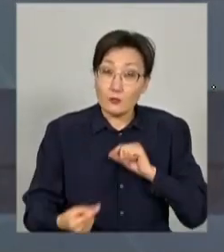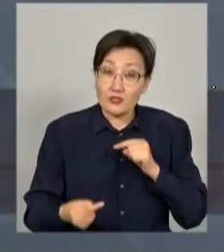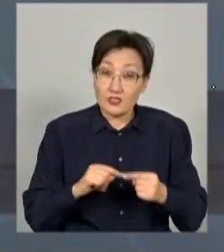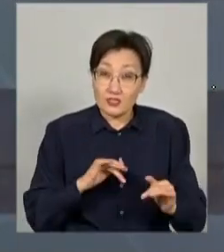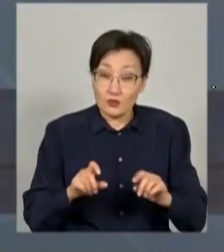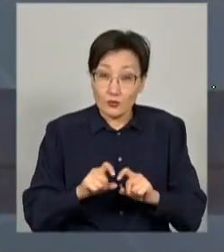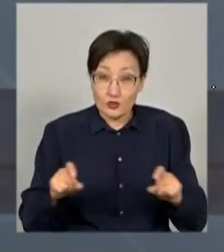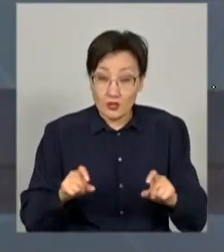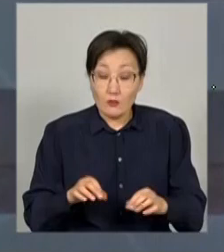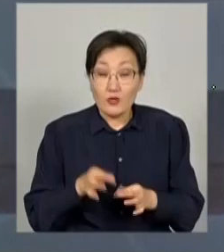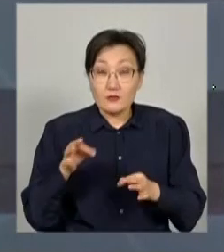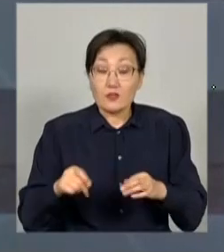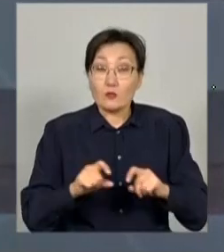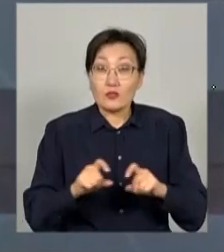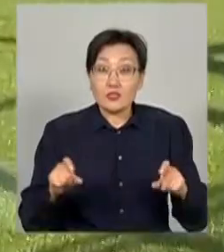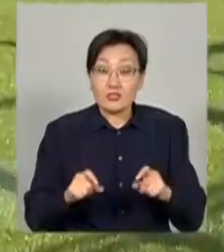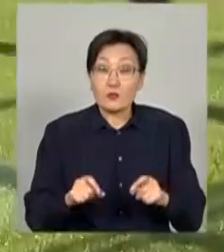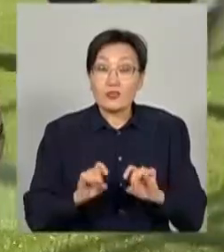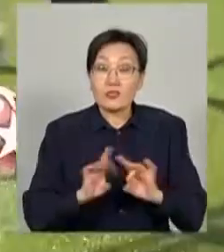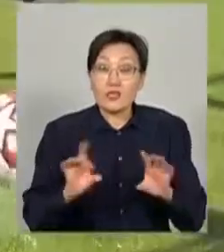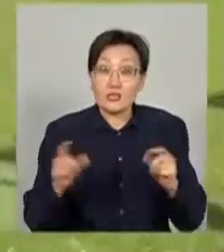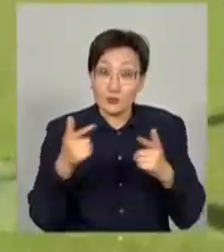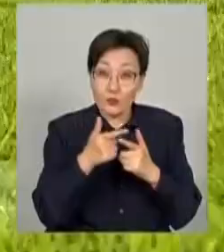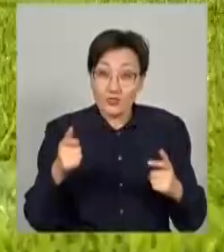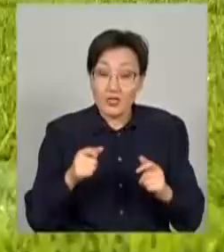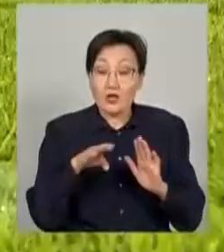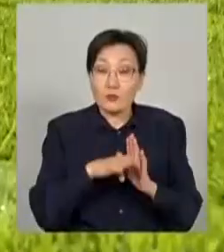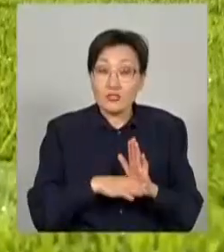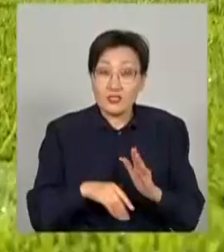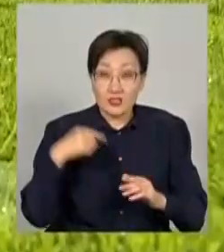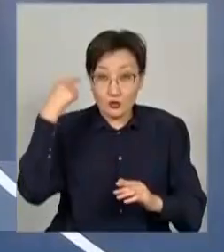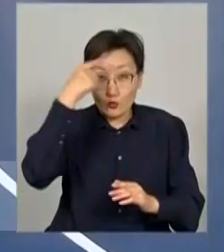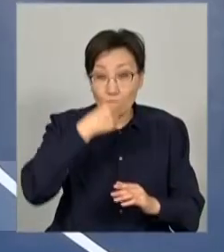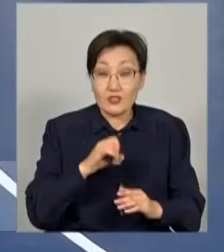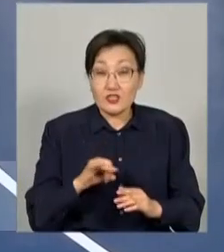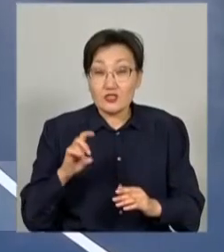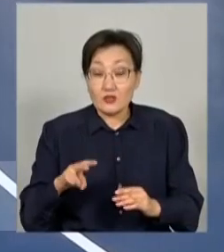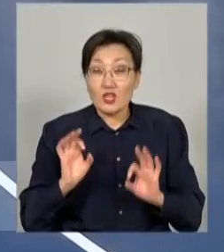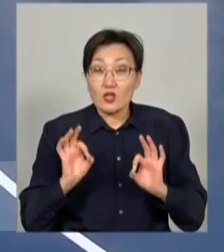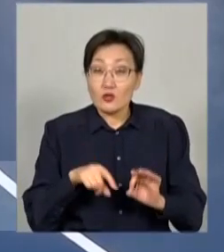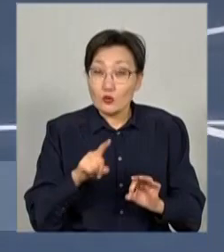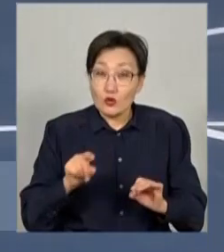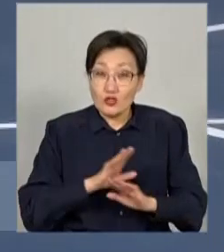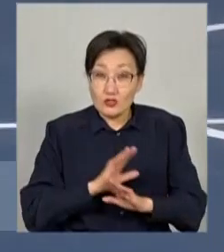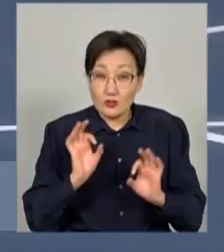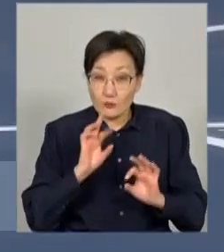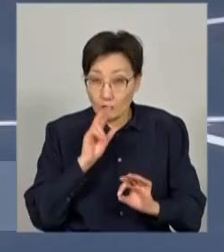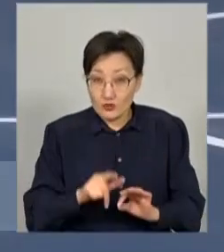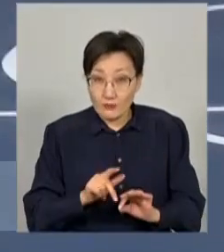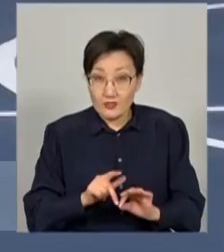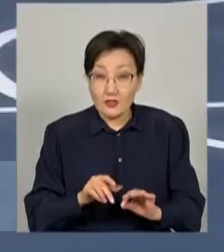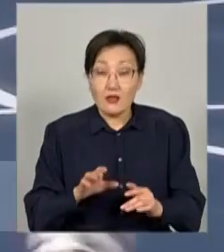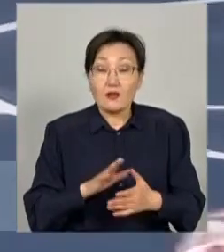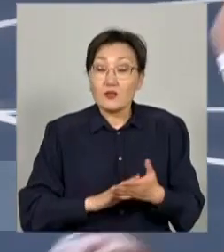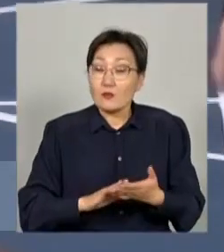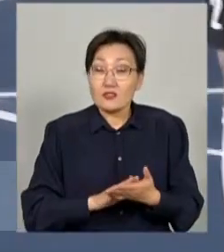іс-қимыл агенттігінің облыстық департаменті таратқан ақпарға сай, платформада жеке сәйкестендіру нөмірі дұрыс емес немесе мүлде жоқ адамдар